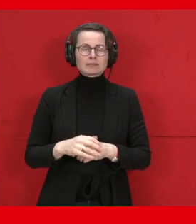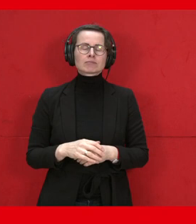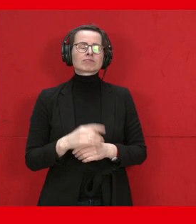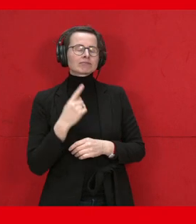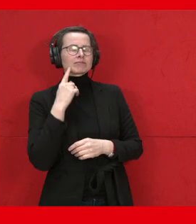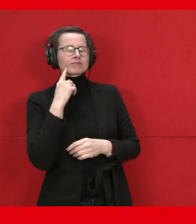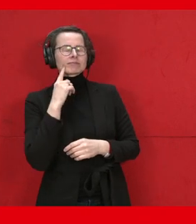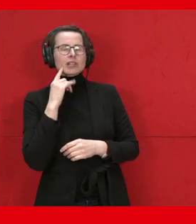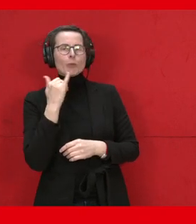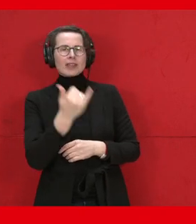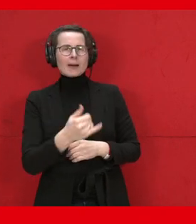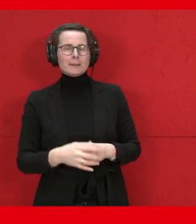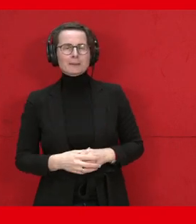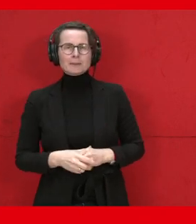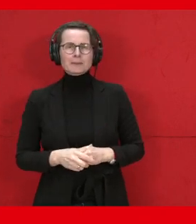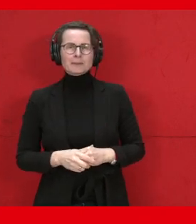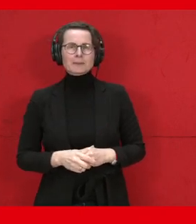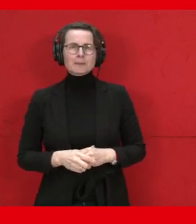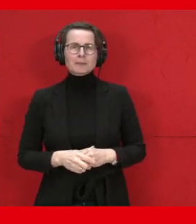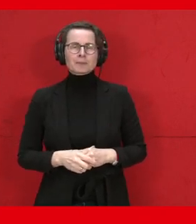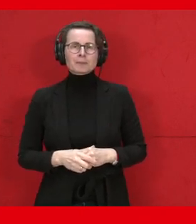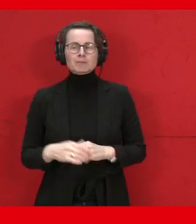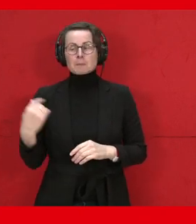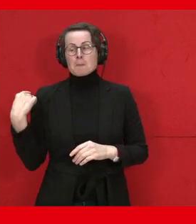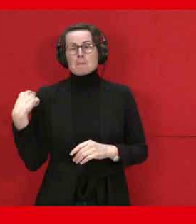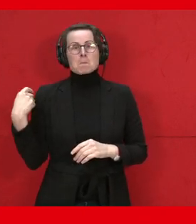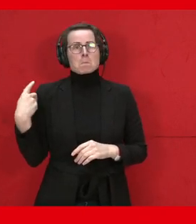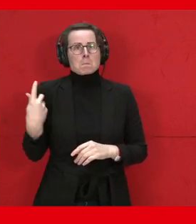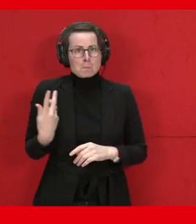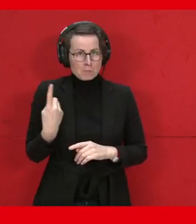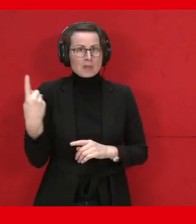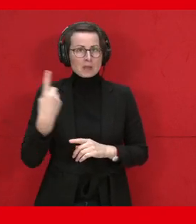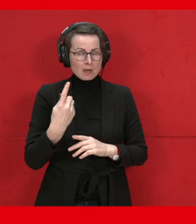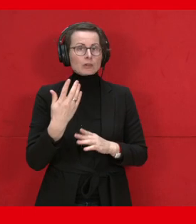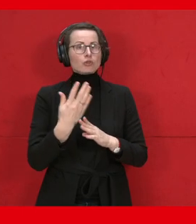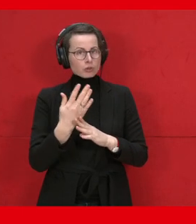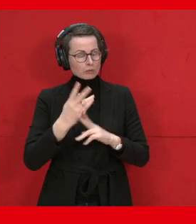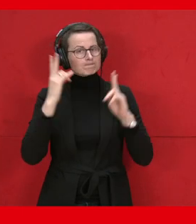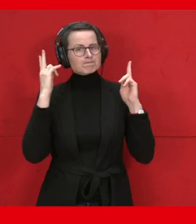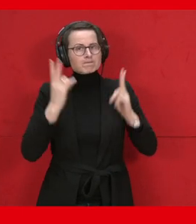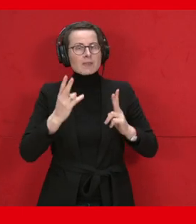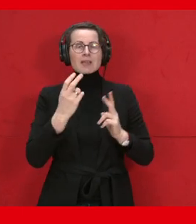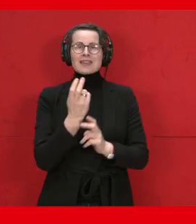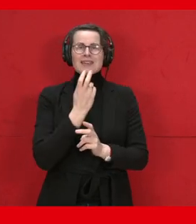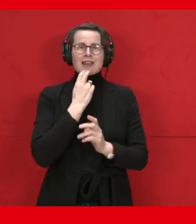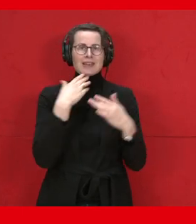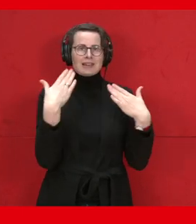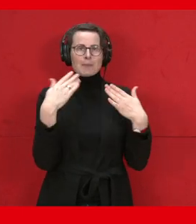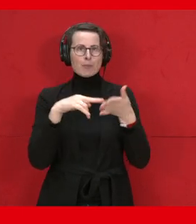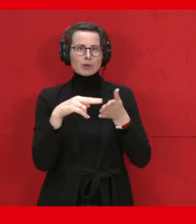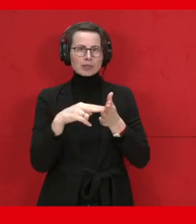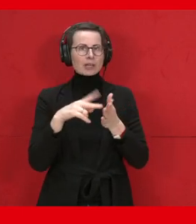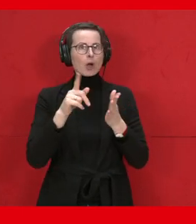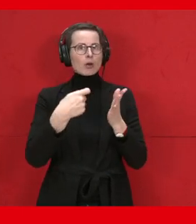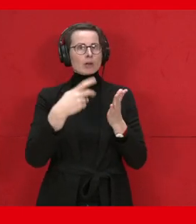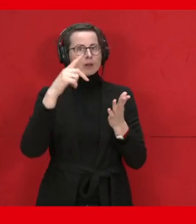ich glaube, wir schaffen das. Wir haben in den vergangenen Jahren ja auch echt einen Paradigmenwechsel in der Energie- und Klimapolitik erlebt.